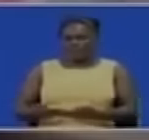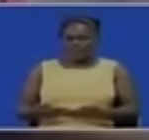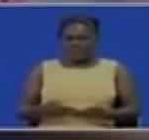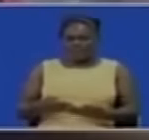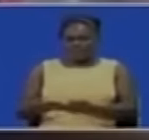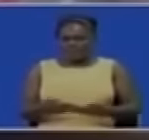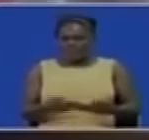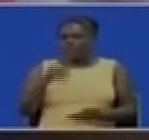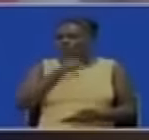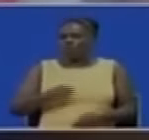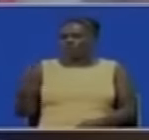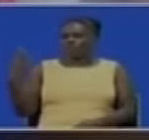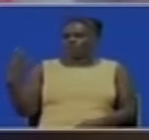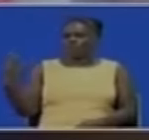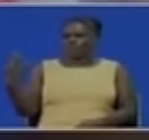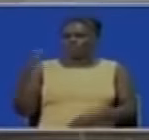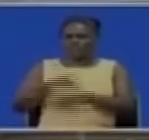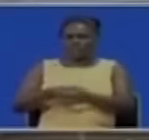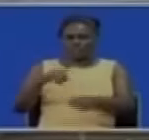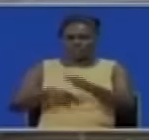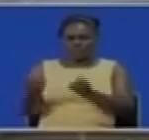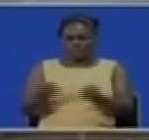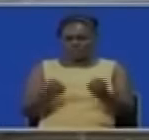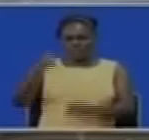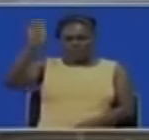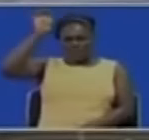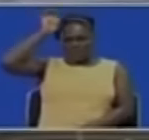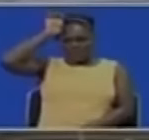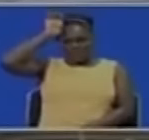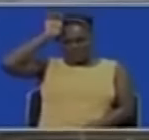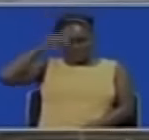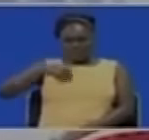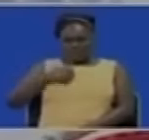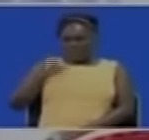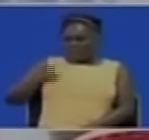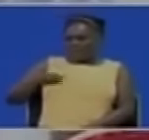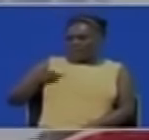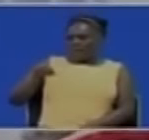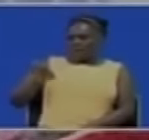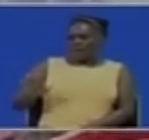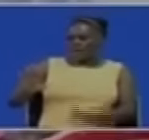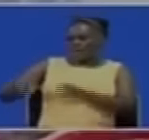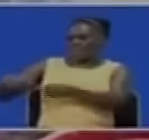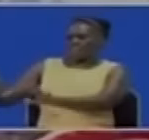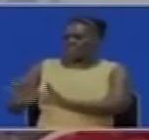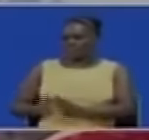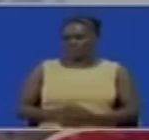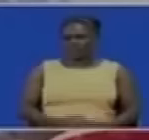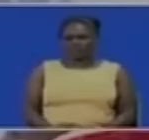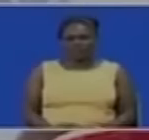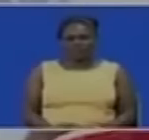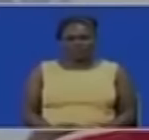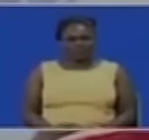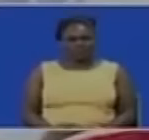Mtoto wa umri wa miezi mitatu wapatikana ndani ya gari huko Eldoret ikikisiwa kuwa alitelekezwa na mamaye.